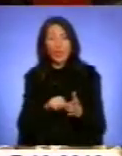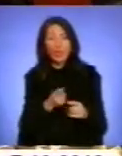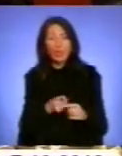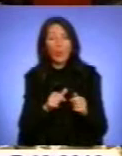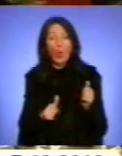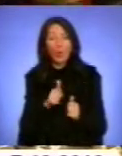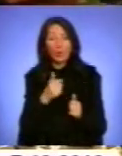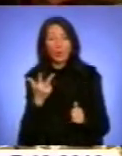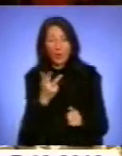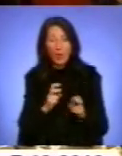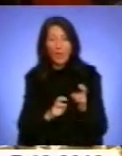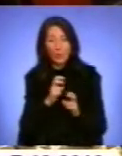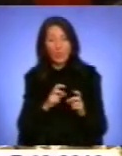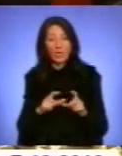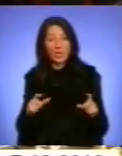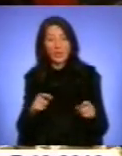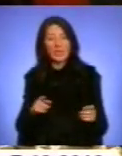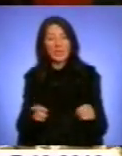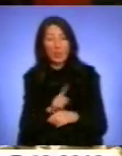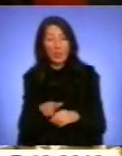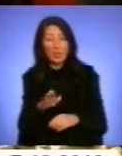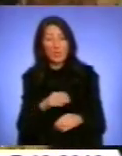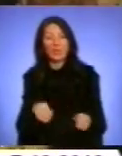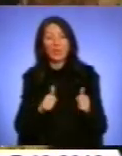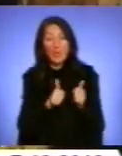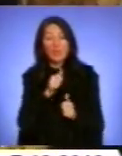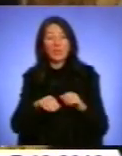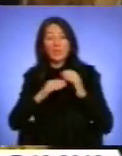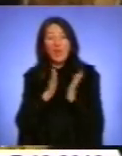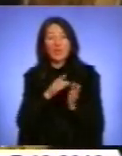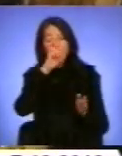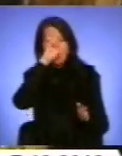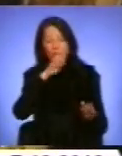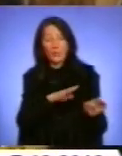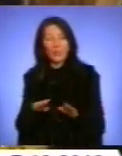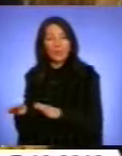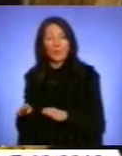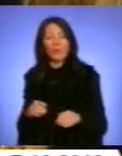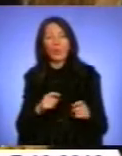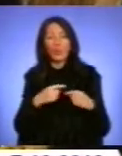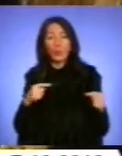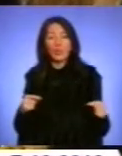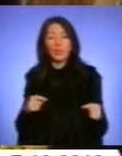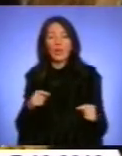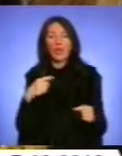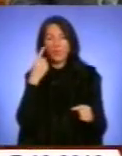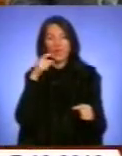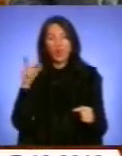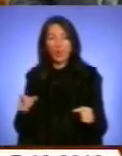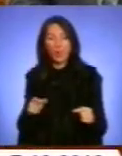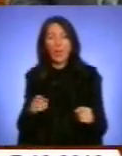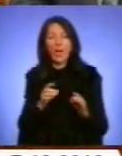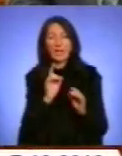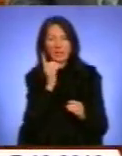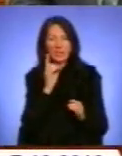Троє виробників з Тернопільщини змагалися на загальнодержавному рівні. Продукція фізичної особи підприємця Кузя Андрія, дитячі ліжечка,